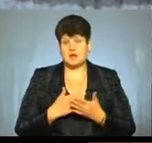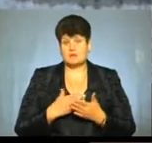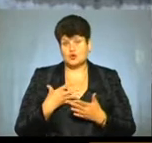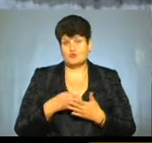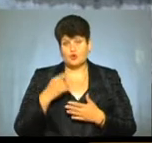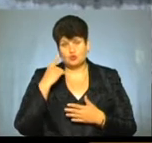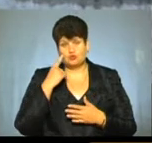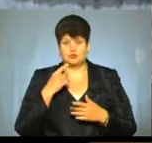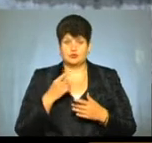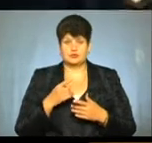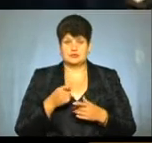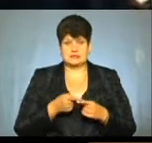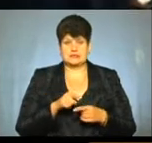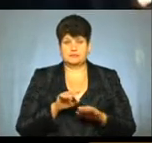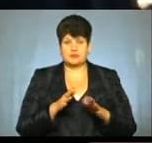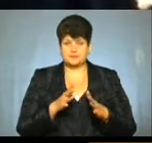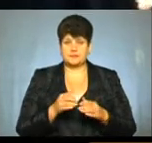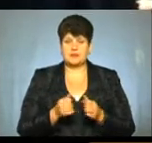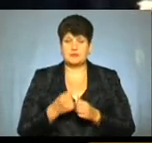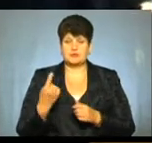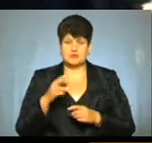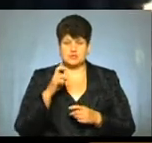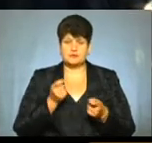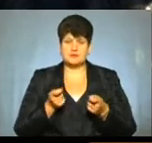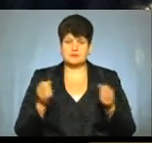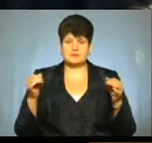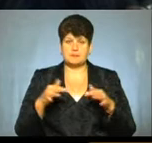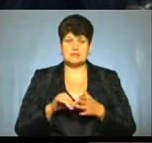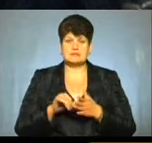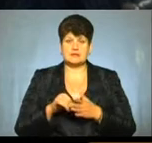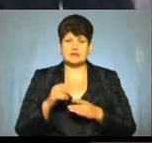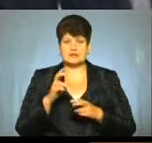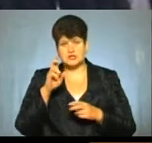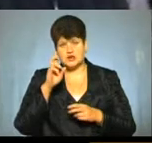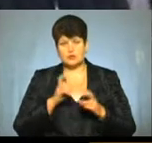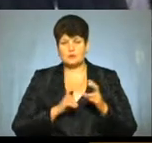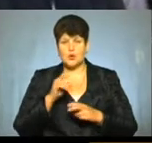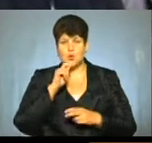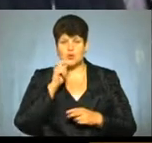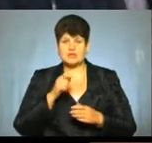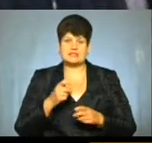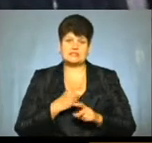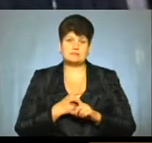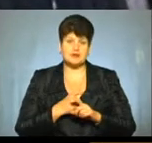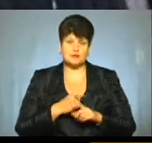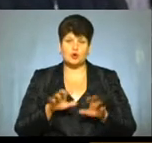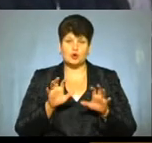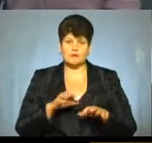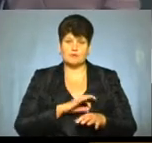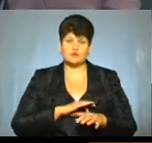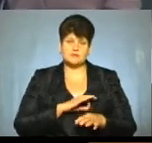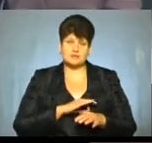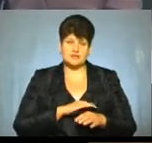маємо свою думку на рахунок всіх цих подій. Під облдержадміністрацією також зібралися представники державного підприємства «Укрспирт». Голова профспілки